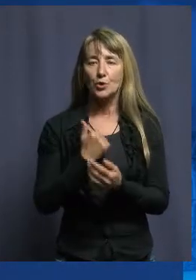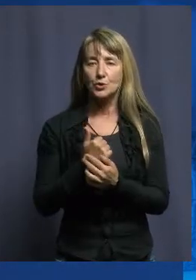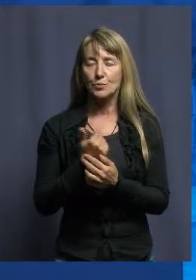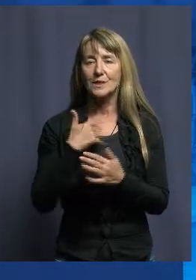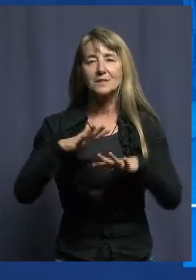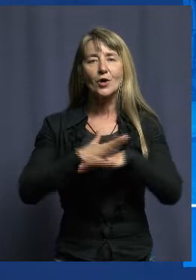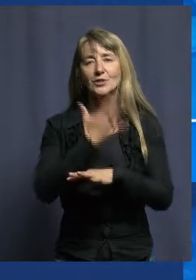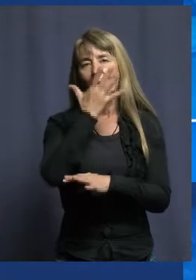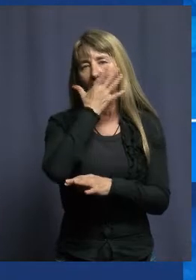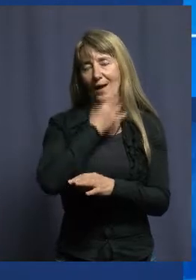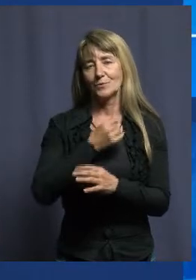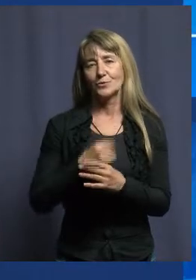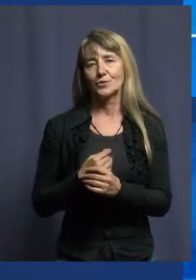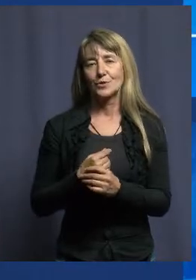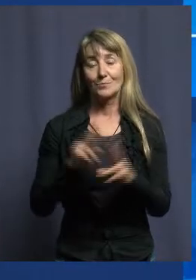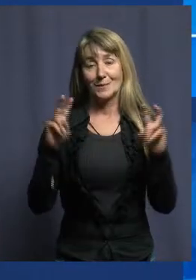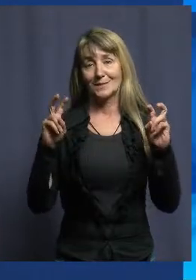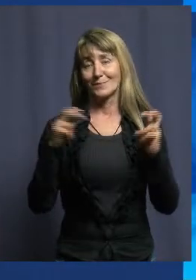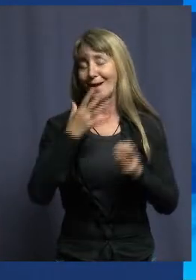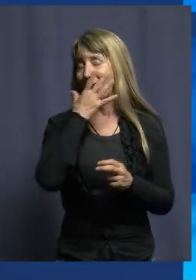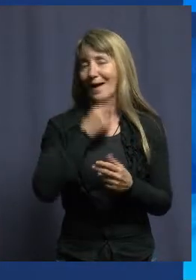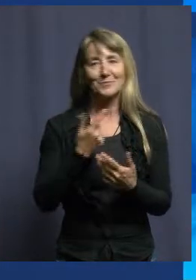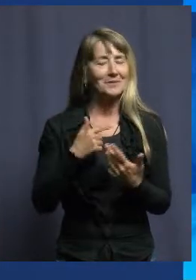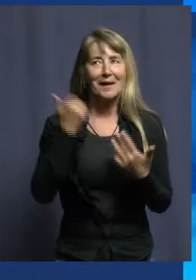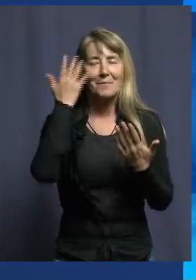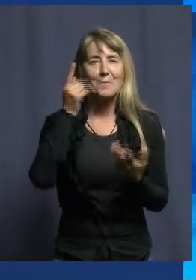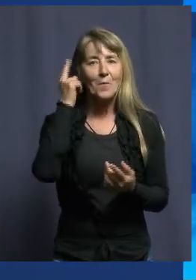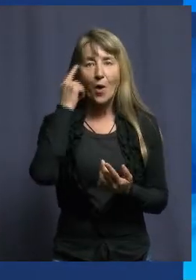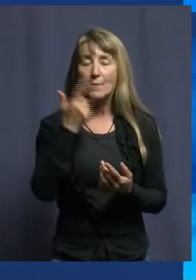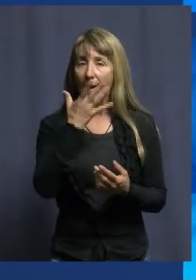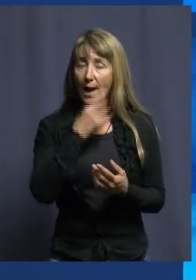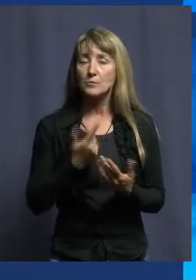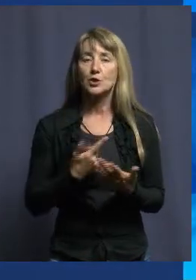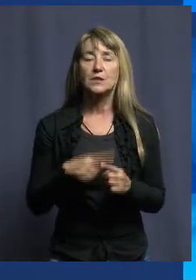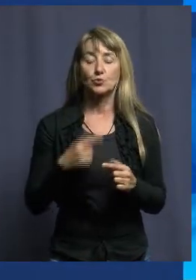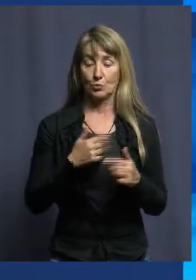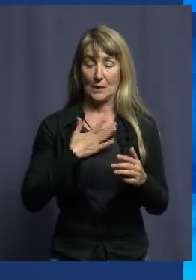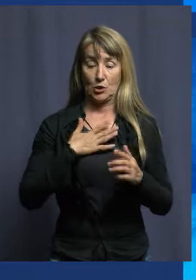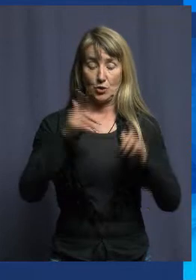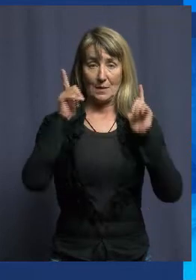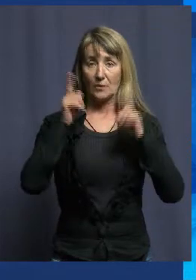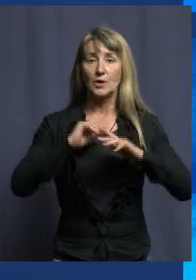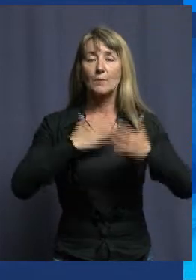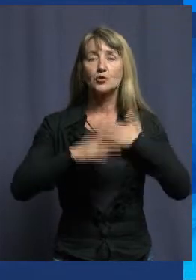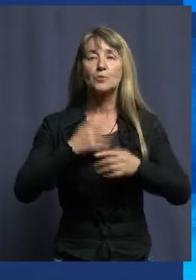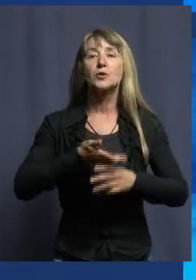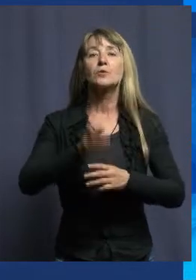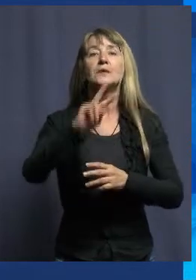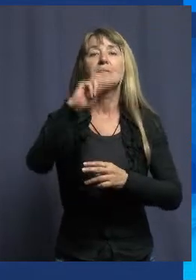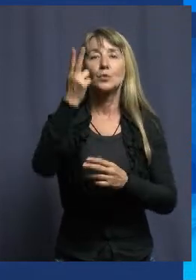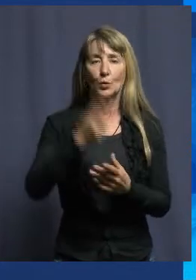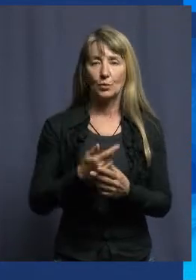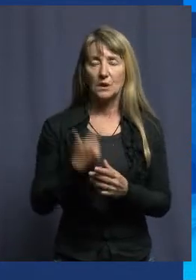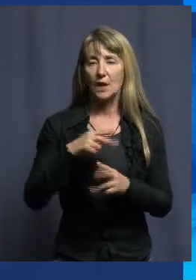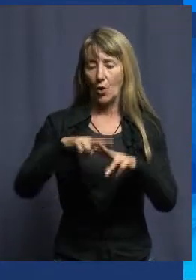se osjećamo lepše, po znacima navoda lepše, relativan pojam, ali lepše, zato što smo u ovom našem gradu, da ne poželimo da odemo nigde drugde